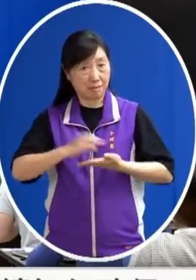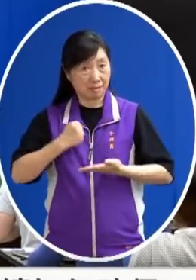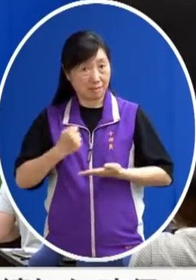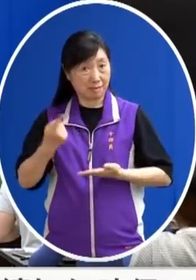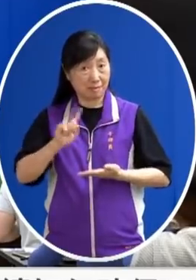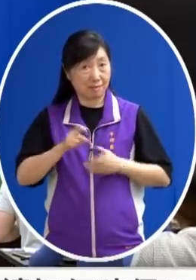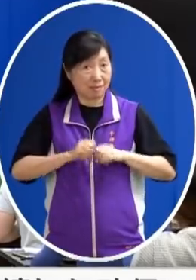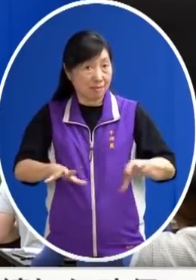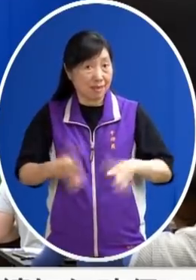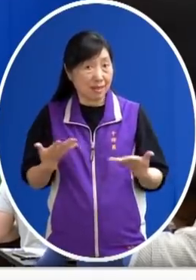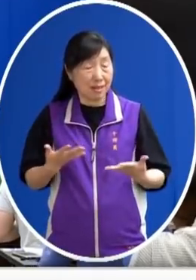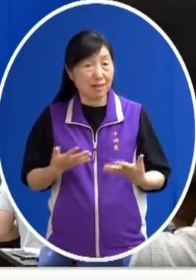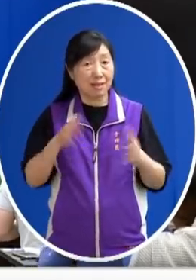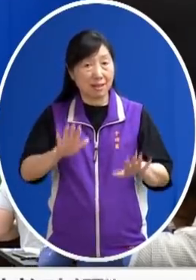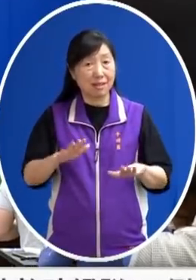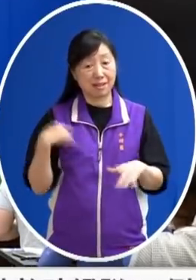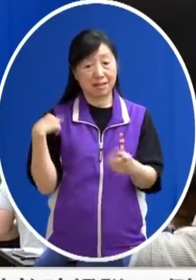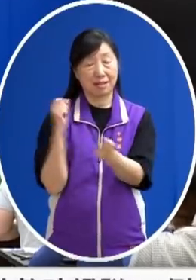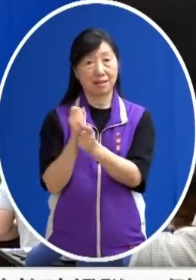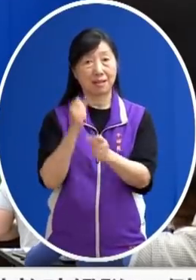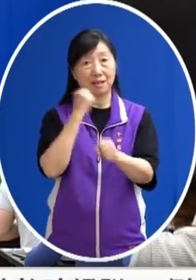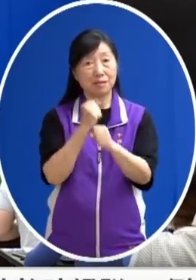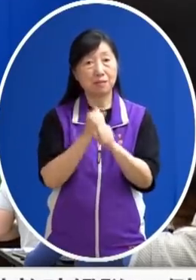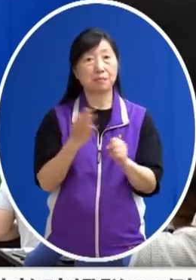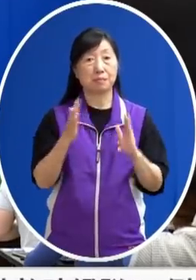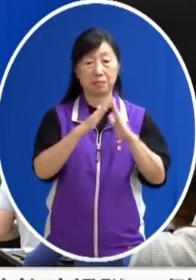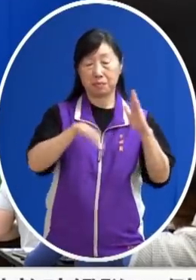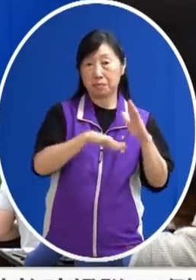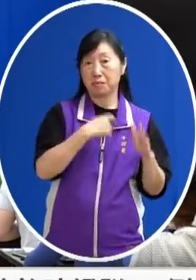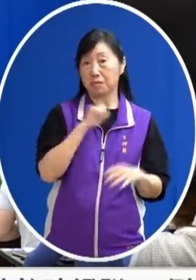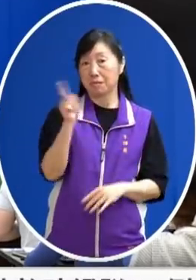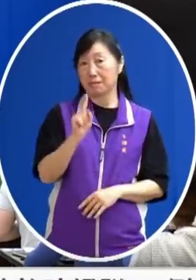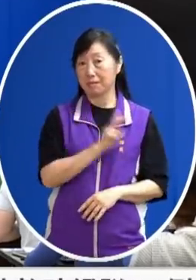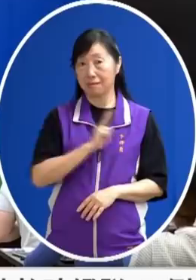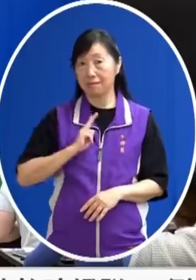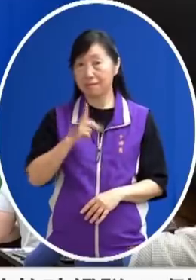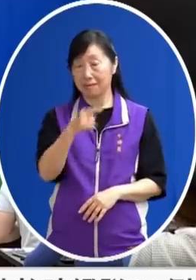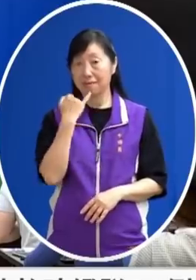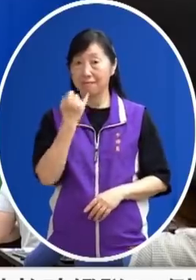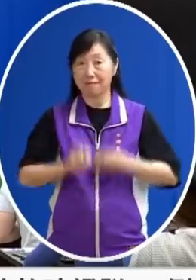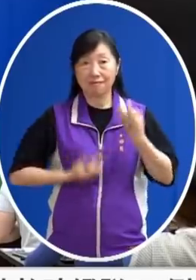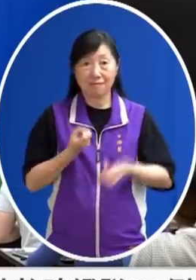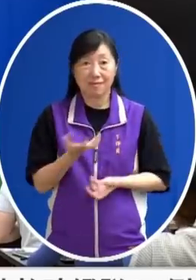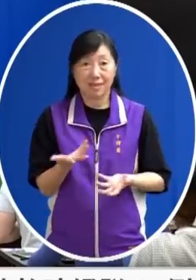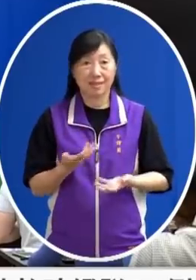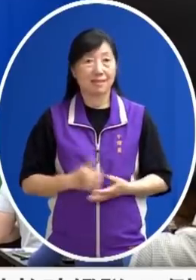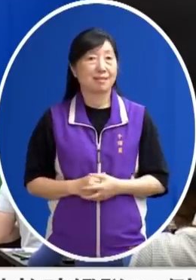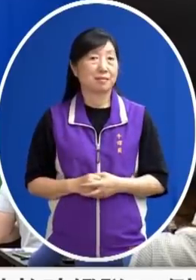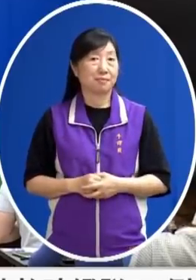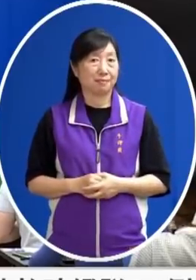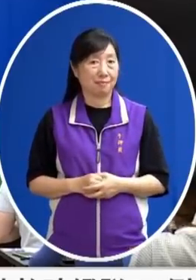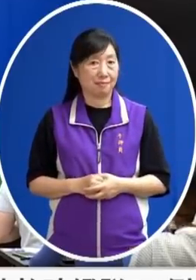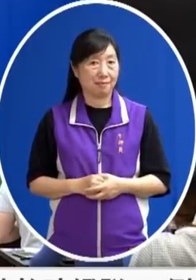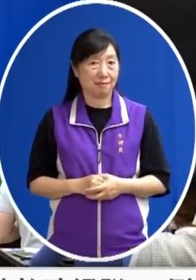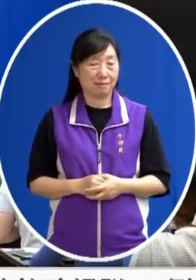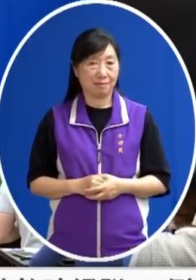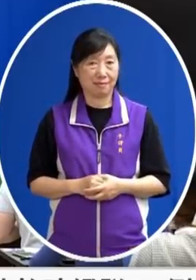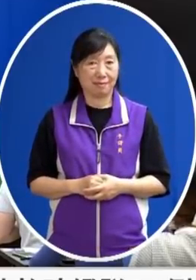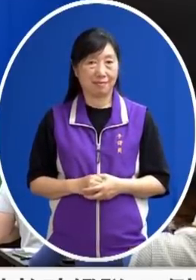工作家庭得两面兼顾，可以跟大家分享一下自己的心声吗？谢谢。